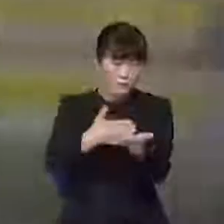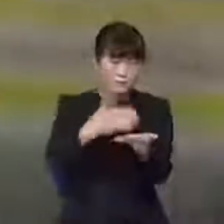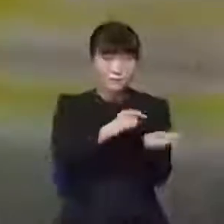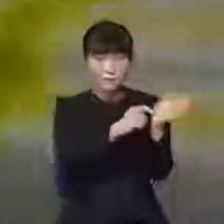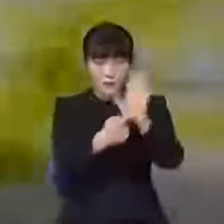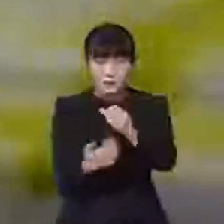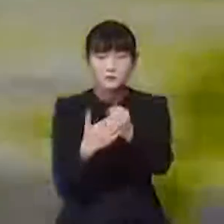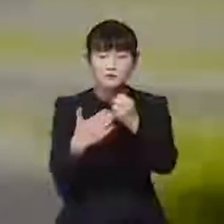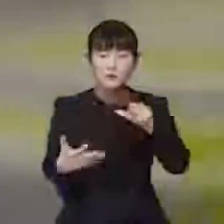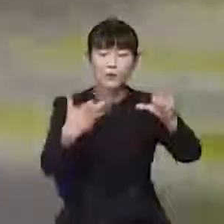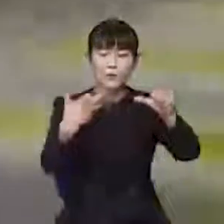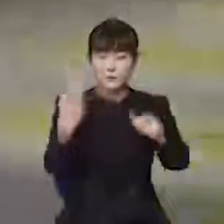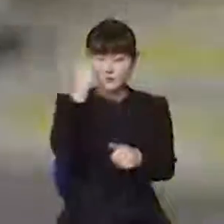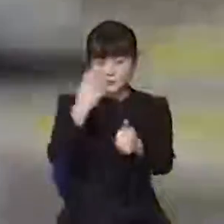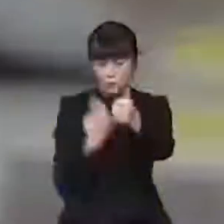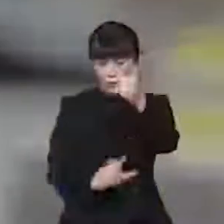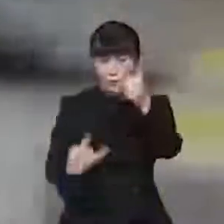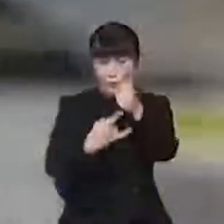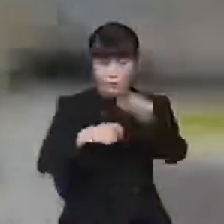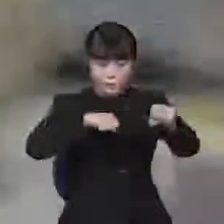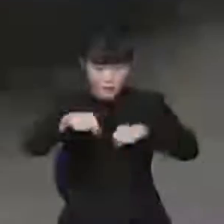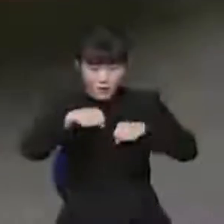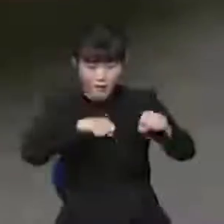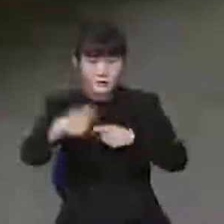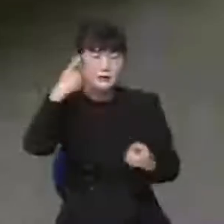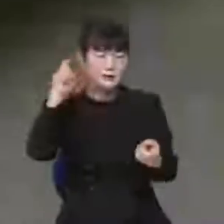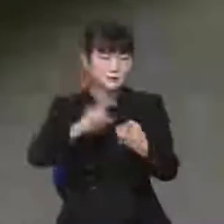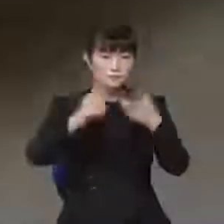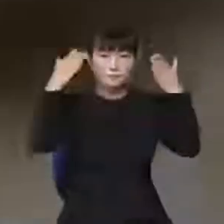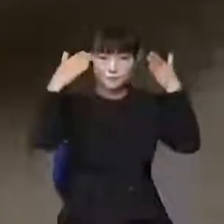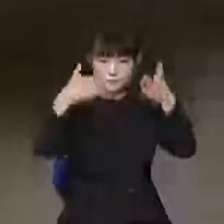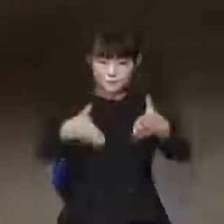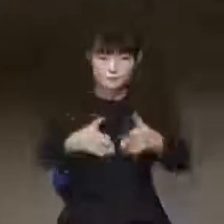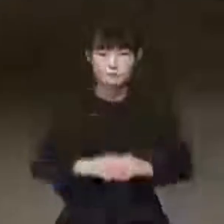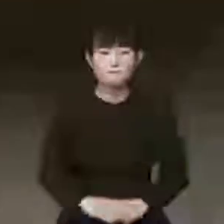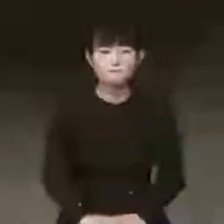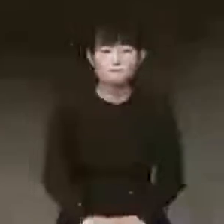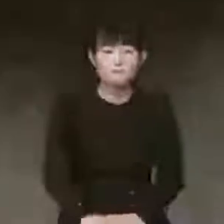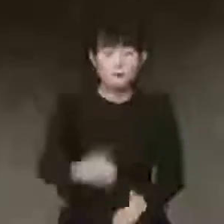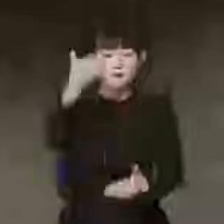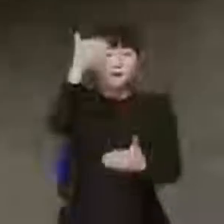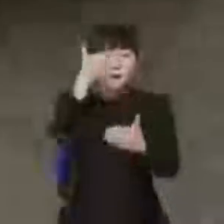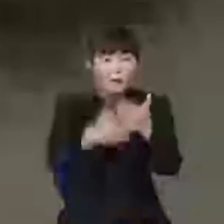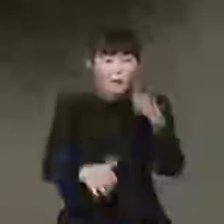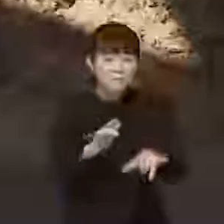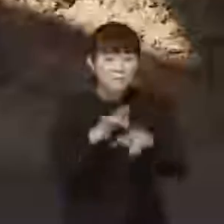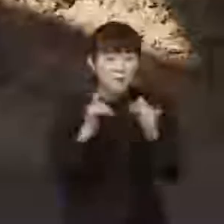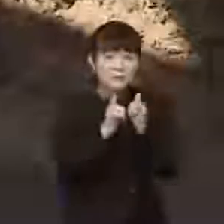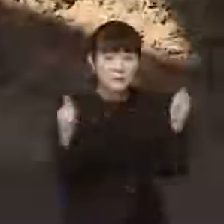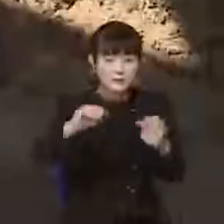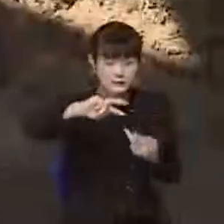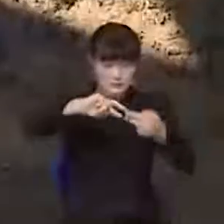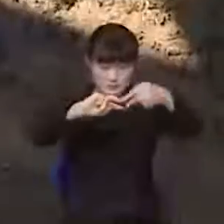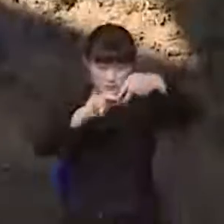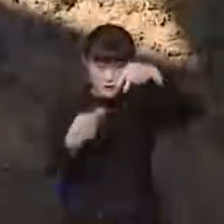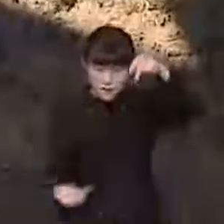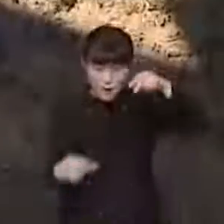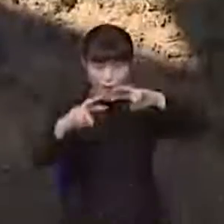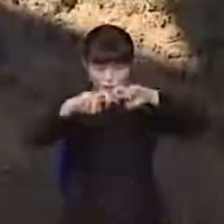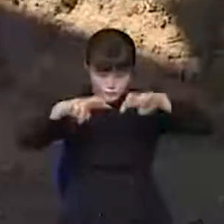밝혀지면서 5.18 진상조사위의 행보에 관심이 집중됐습니다. 남은 행불자들에 대한 DNA 분석은